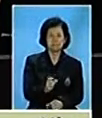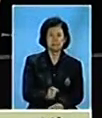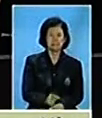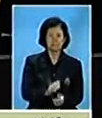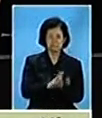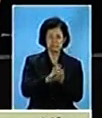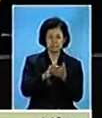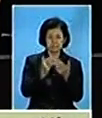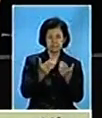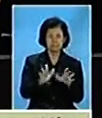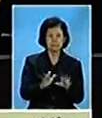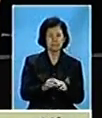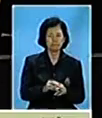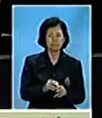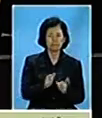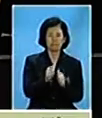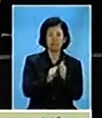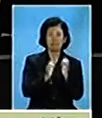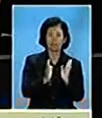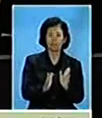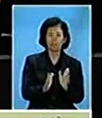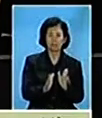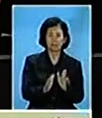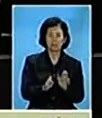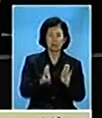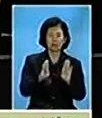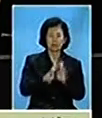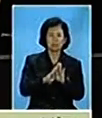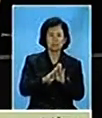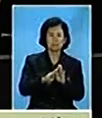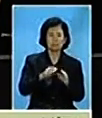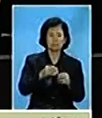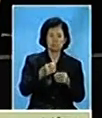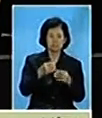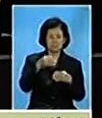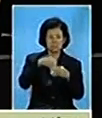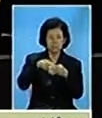เรียบร้อยนะครับถ้าเรียบร้อยทุกท่านแล้วปิดการลงมติส่งผลครับ